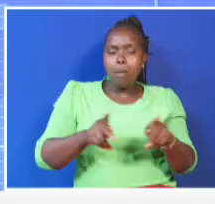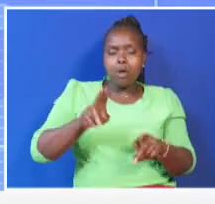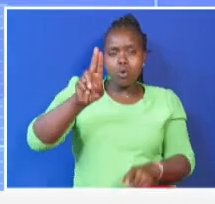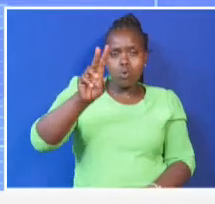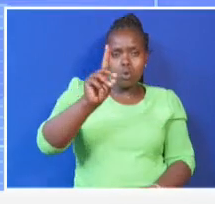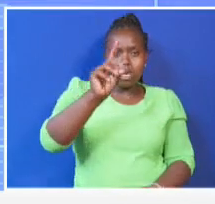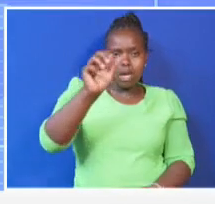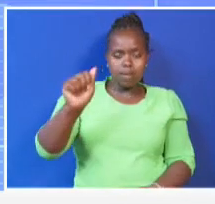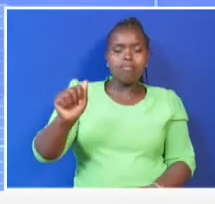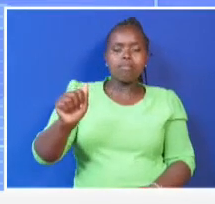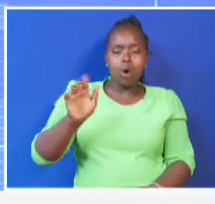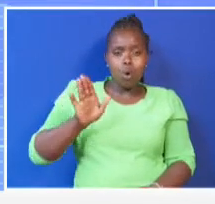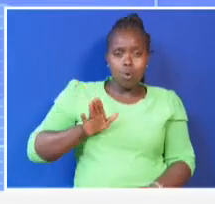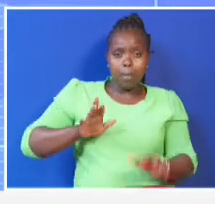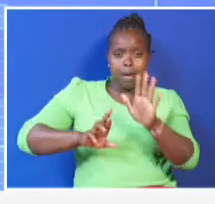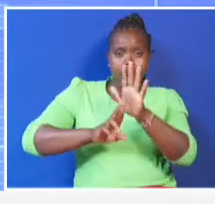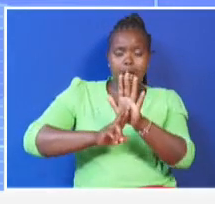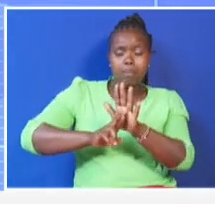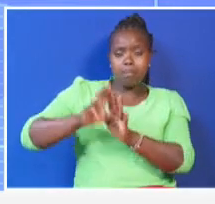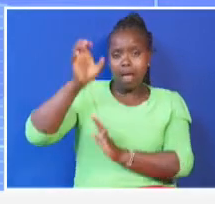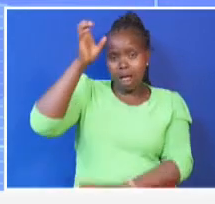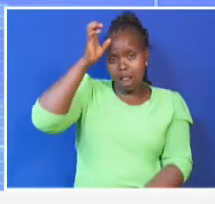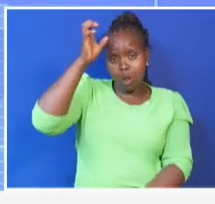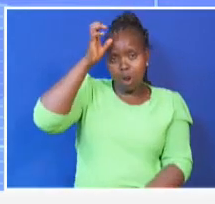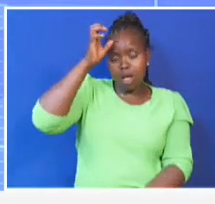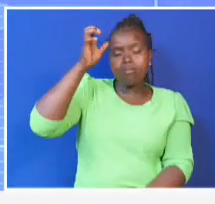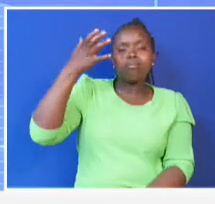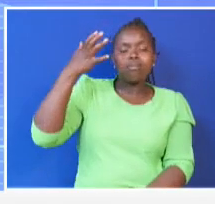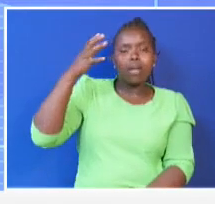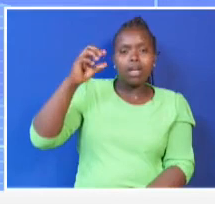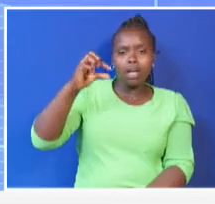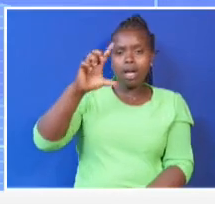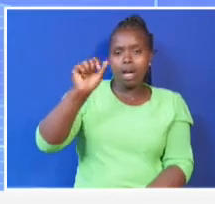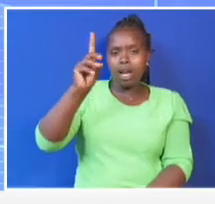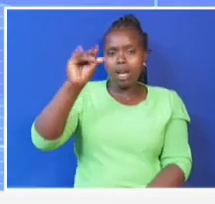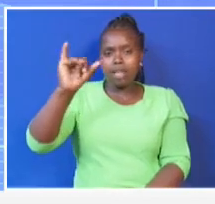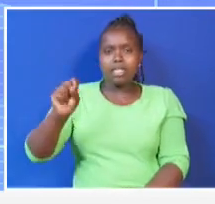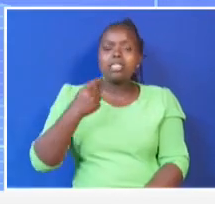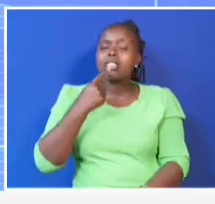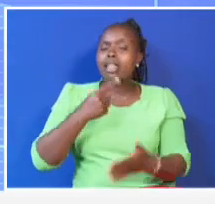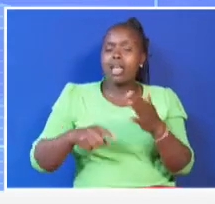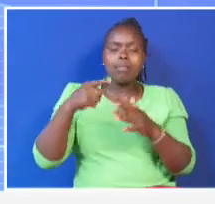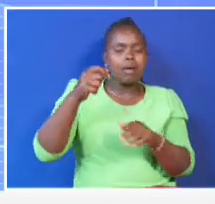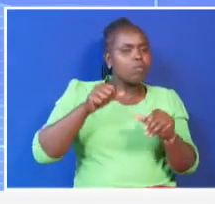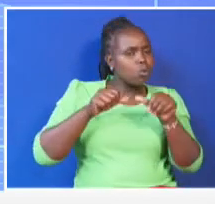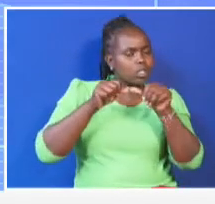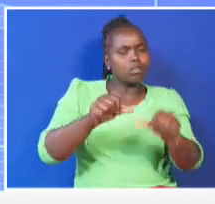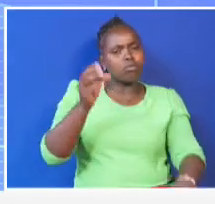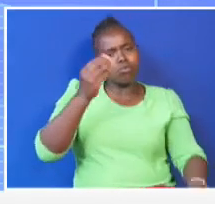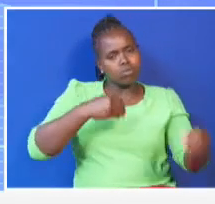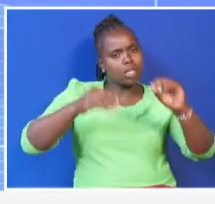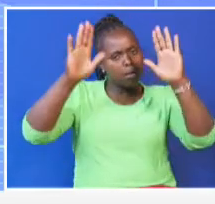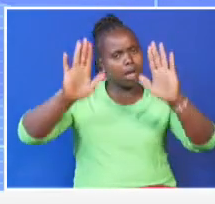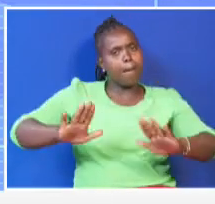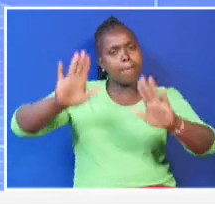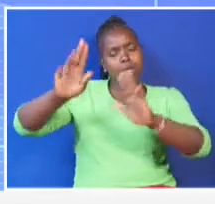UDA. Mwakilishi akina mama wa kaunti ya Wasinigishu Gladys Sholei amesema kwamba watazidi kukiuza chama cha UDA